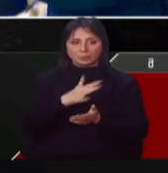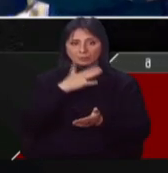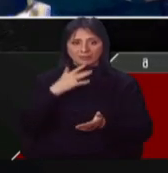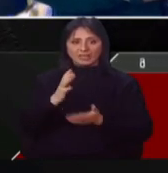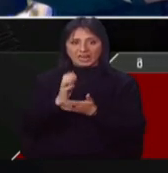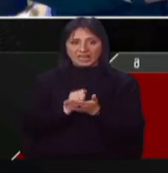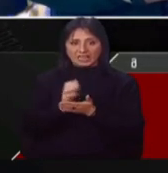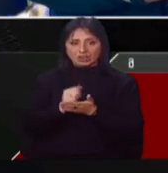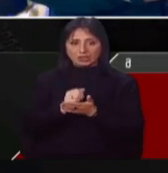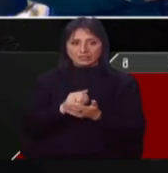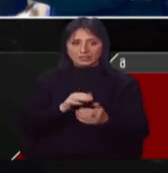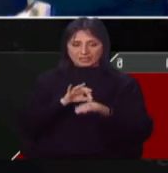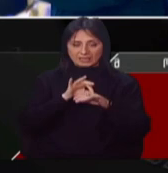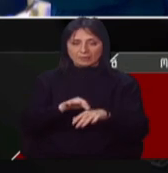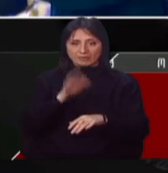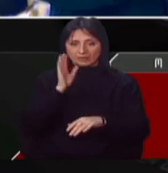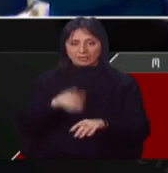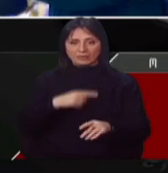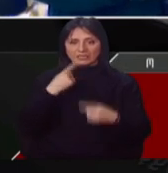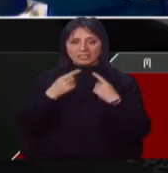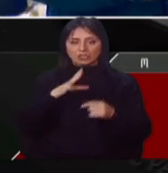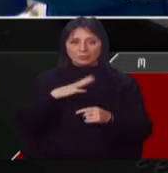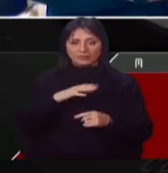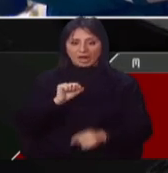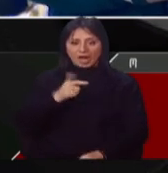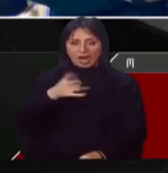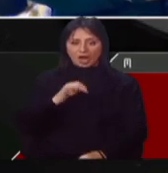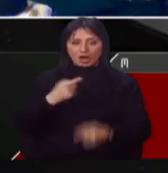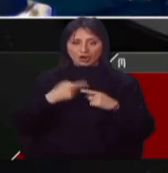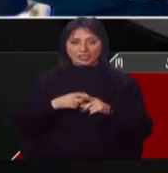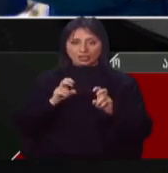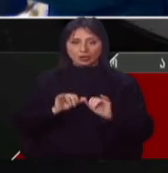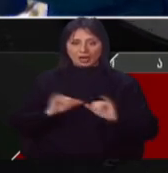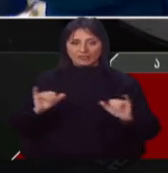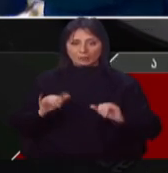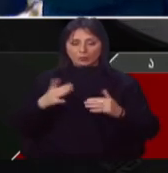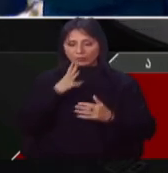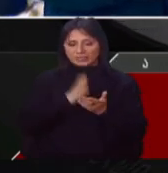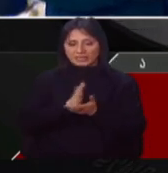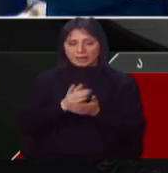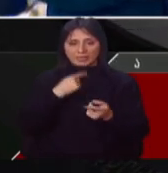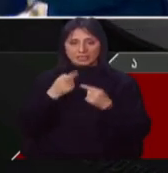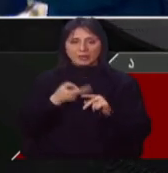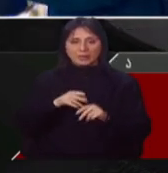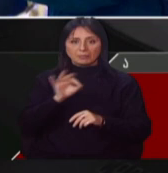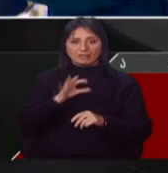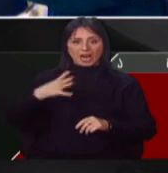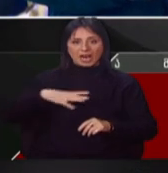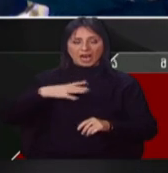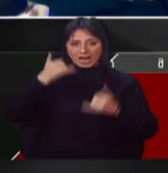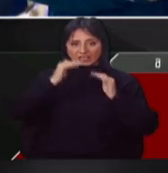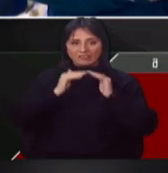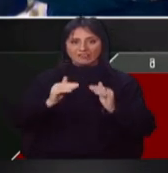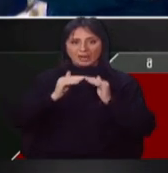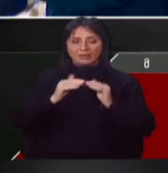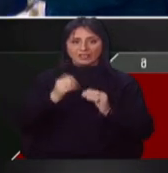ბევრი რესურსის წარმართვა მოხდება. ასევე საუბარი იყო აგროტექნოლოგიების განვითარებაზე. უკვე წლებია საუბარი მიდის იმაზე, რომ ქართველი